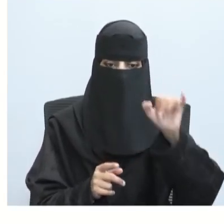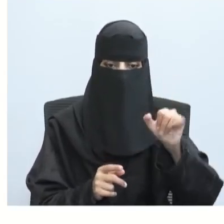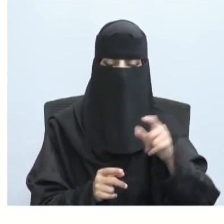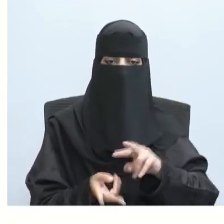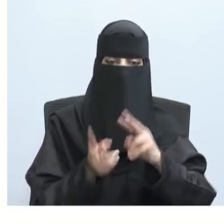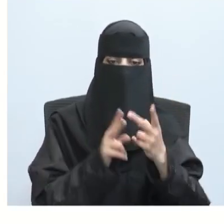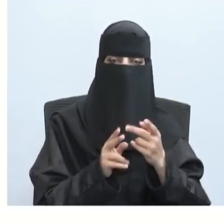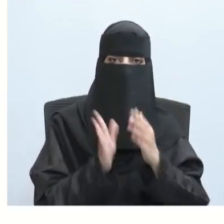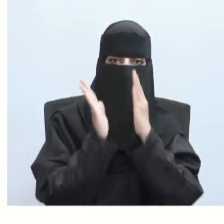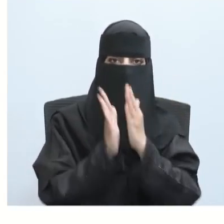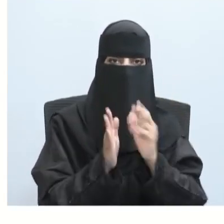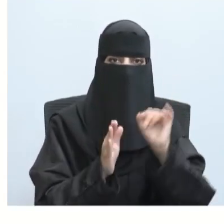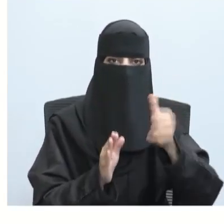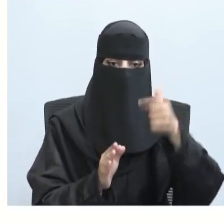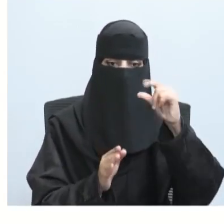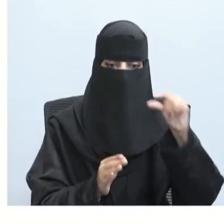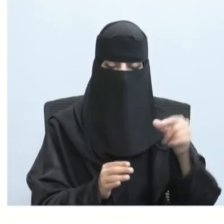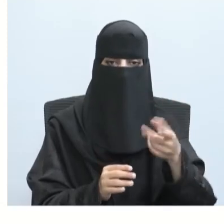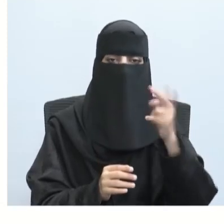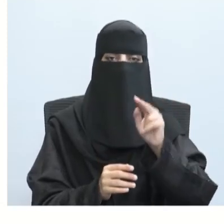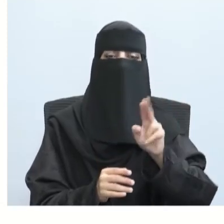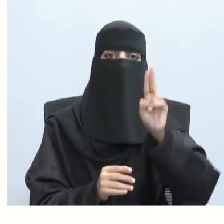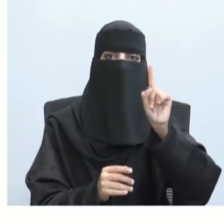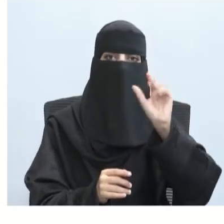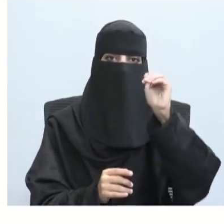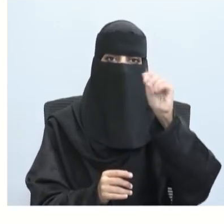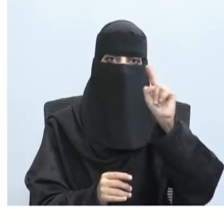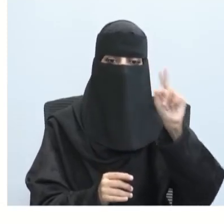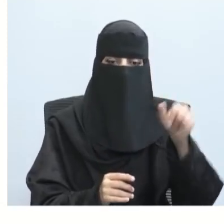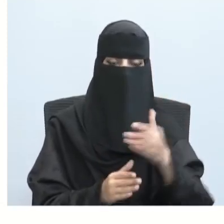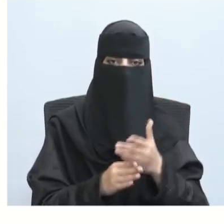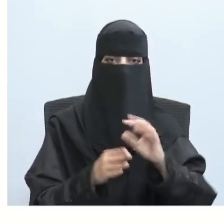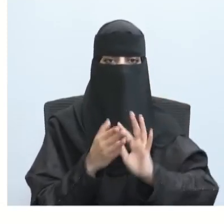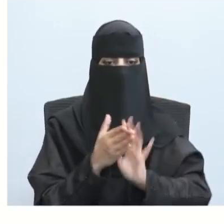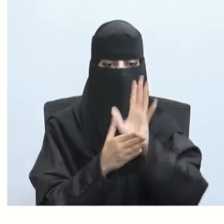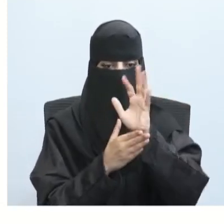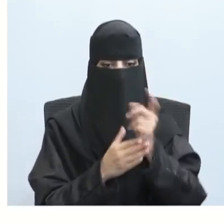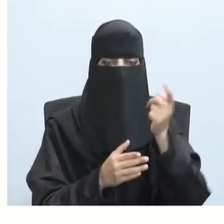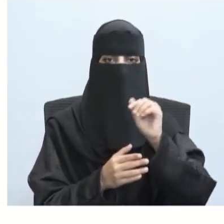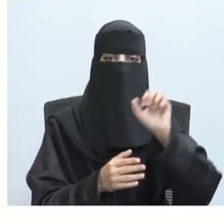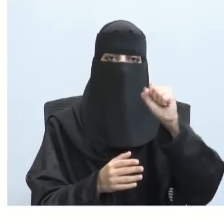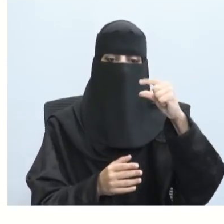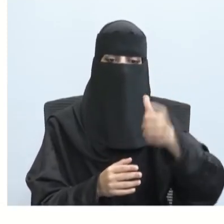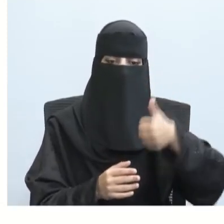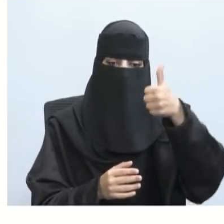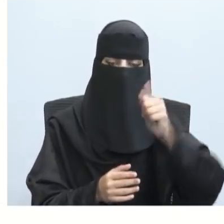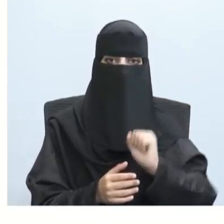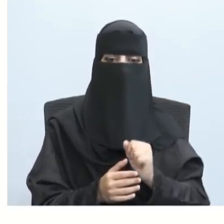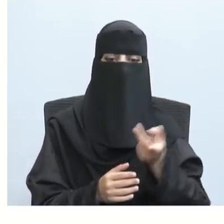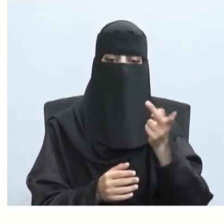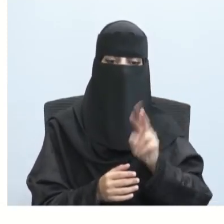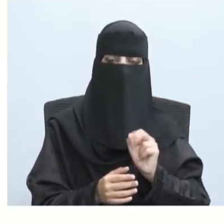حاله الماده التبخر ولكن سوف نتعرف على مفردات جديده في دروسنا القادمه